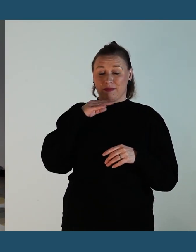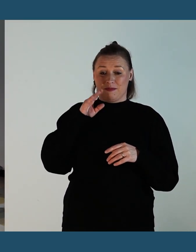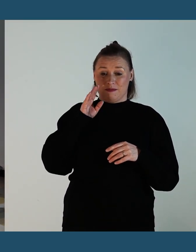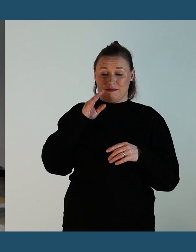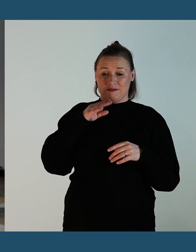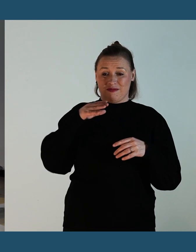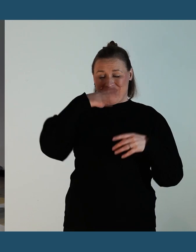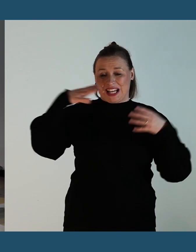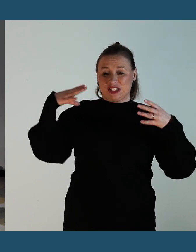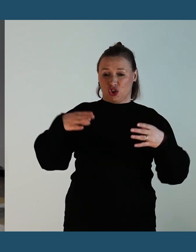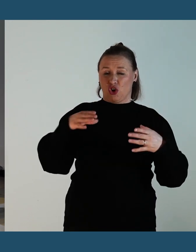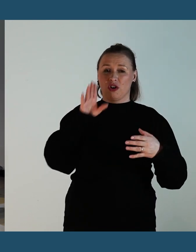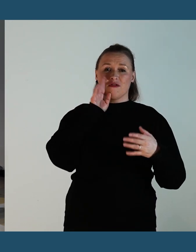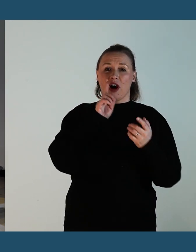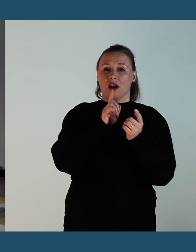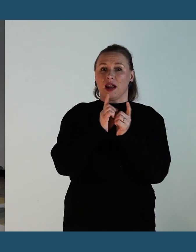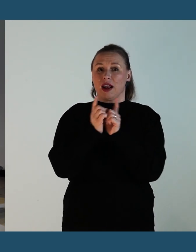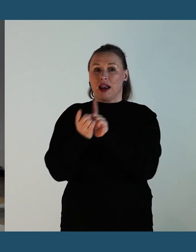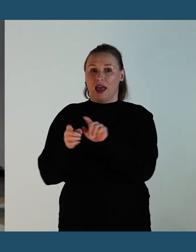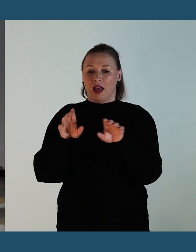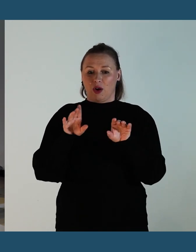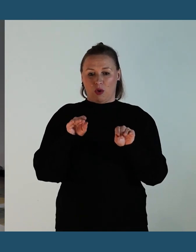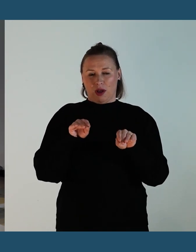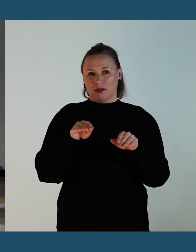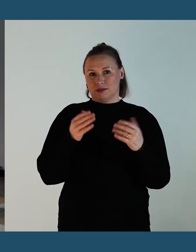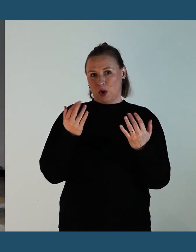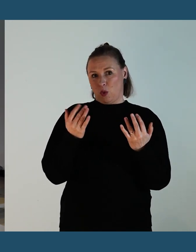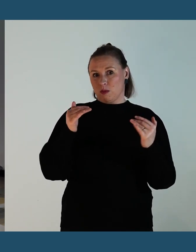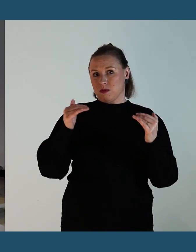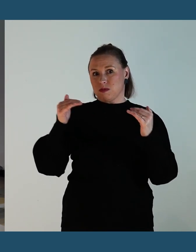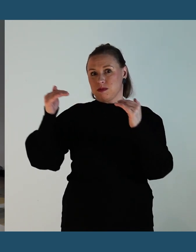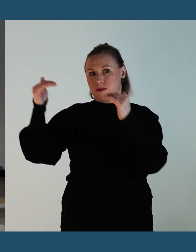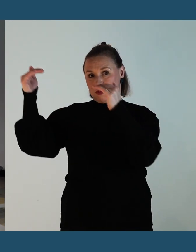Ja jotta tämä elämä sujuisi, että ei tarvitsisi,